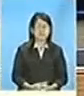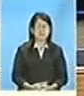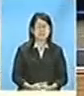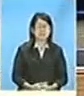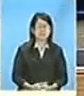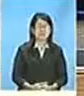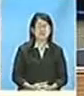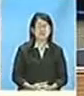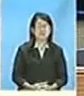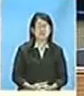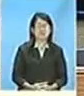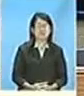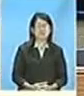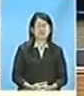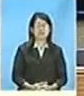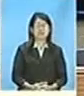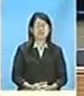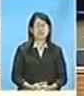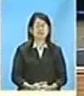ค่ะ